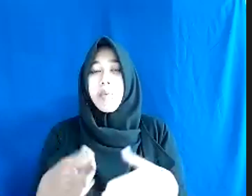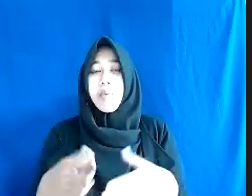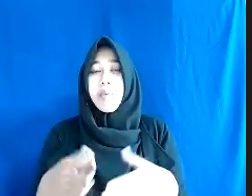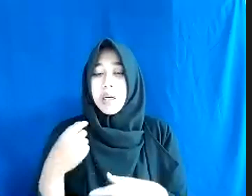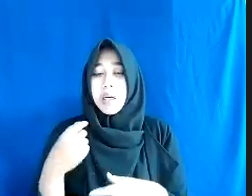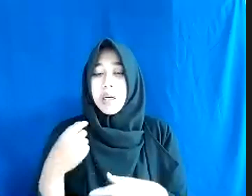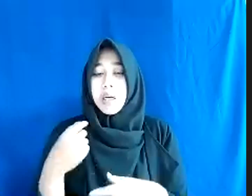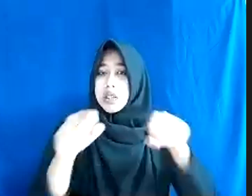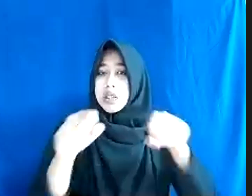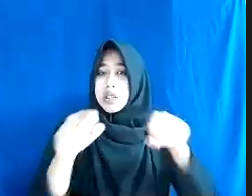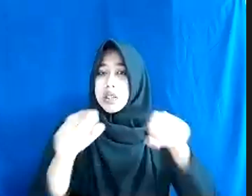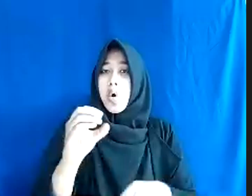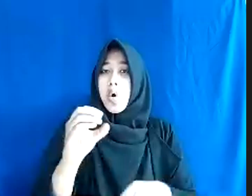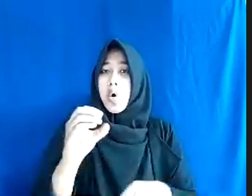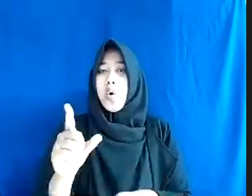Ibu.